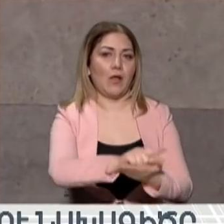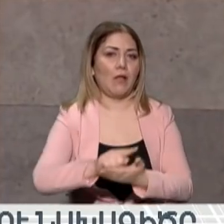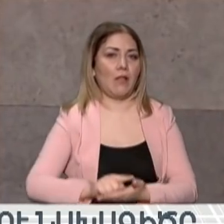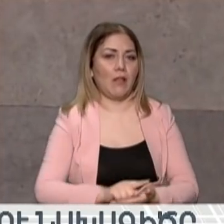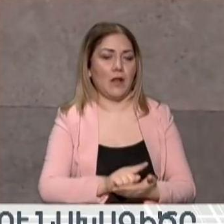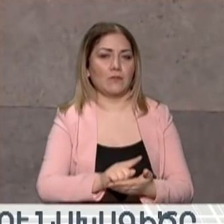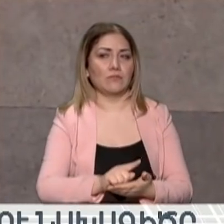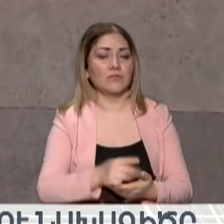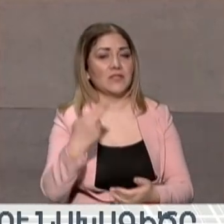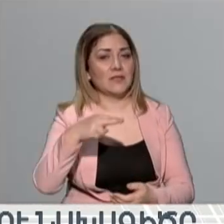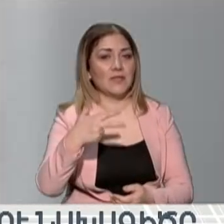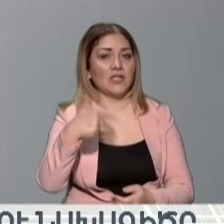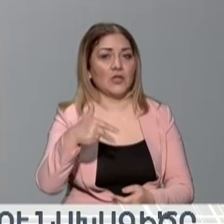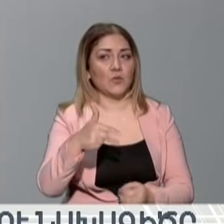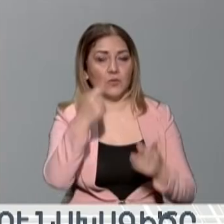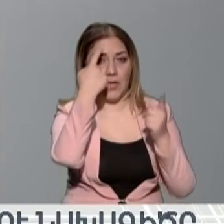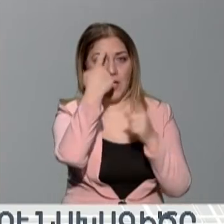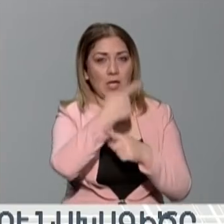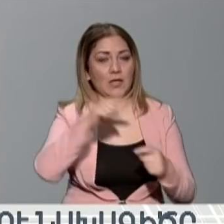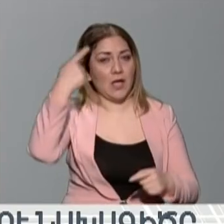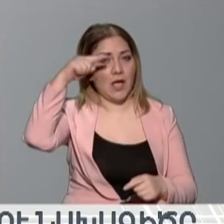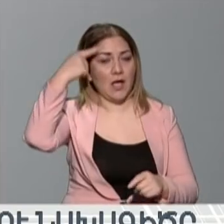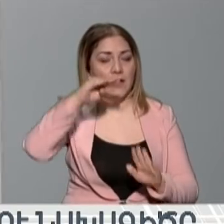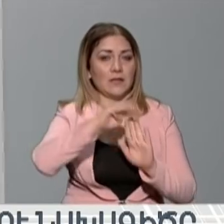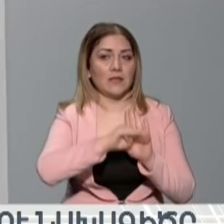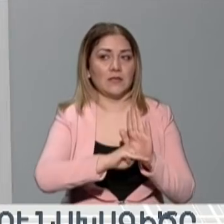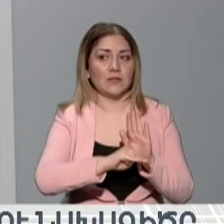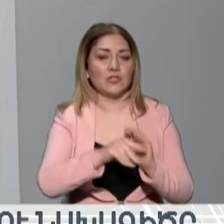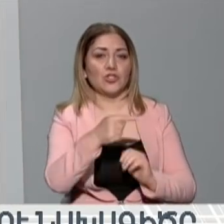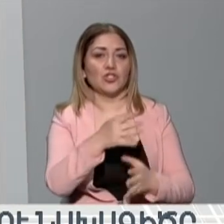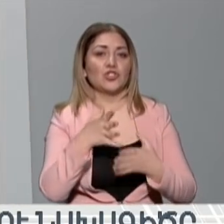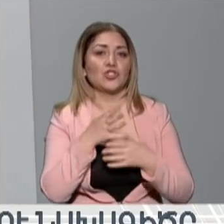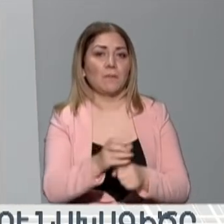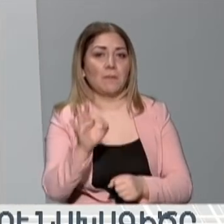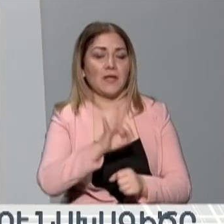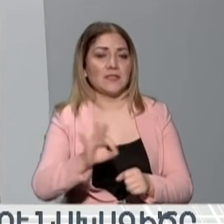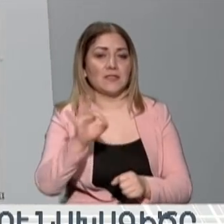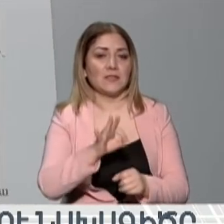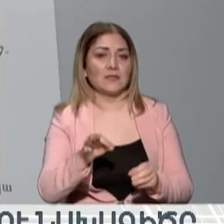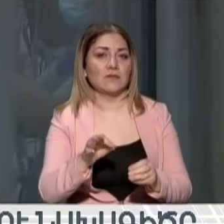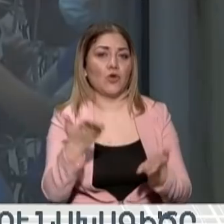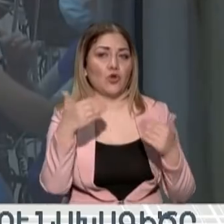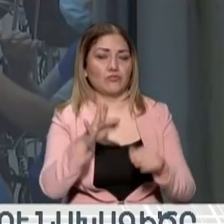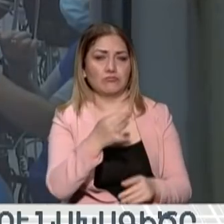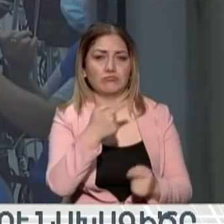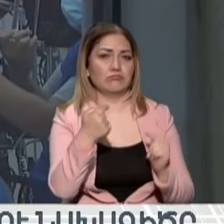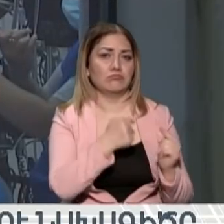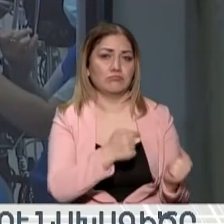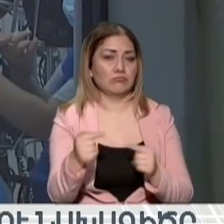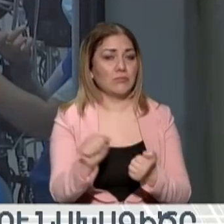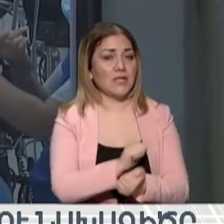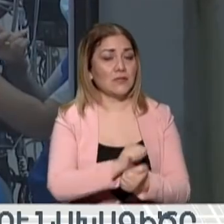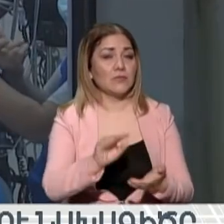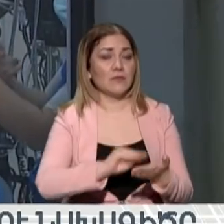Խոսքը կառավարության դեկտեմբերի 30-ին հրապարակած հարկային քաղաքականության ճեղքի կրճատման ուղված միջոցառումների մասին է։ Համաձայն